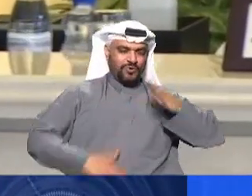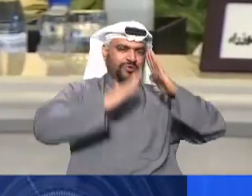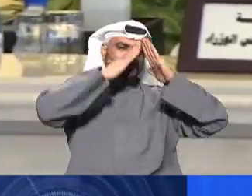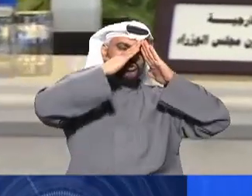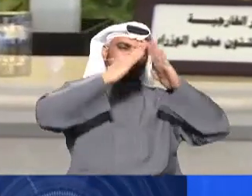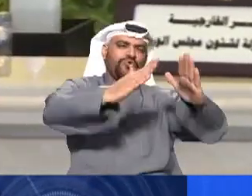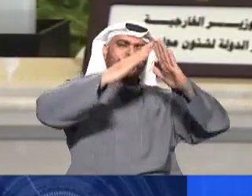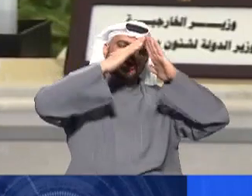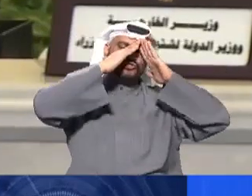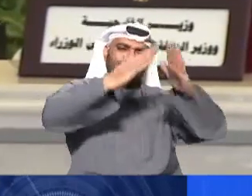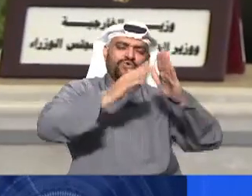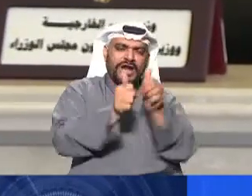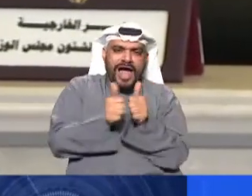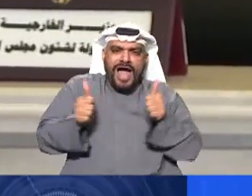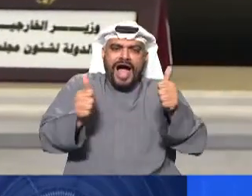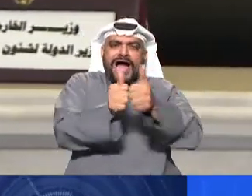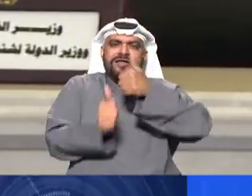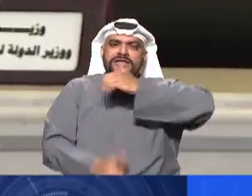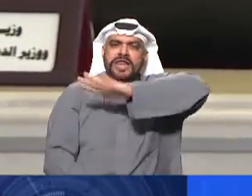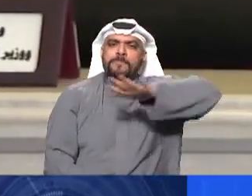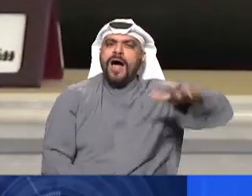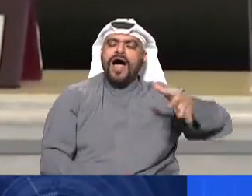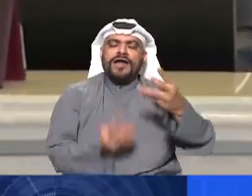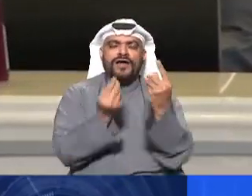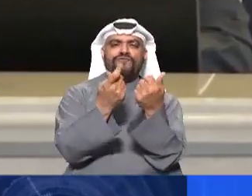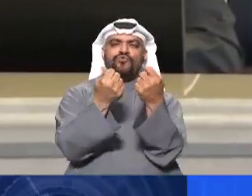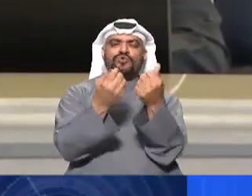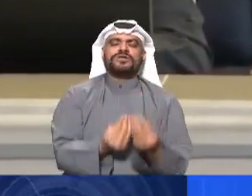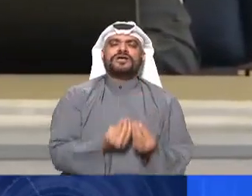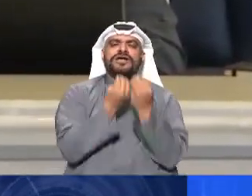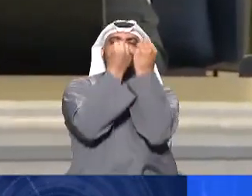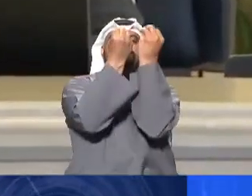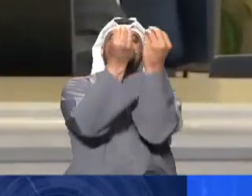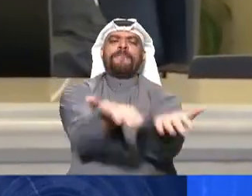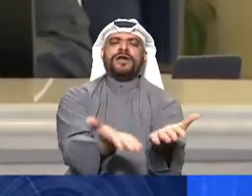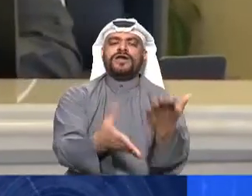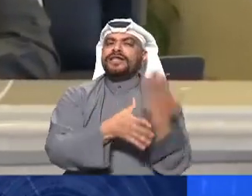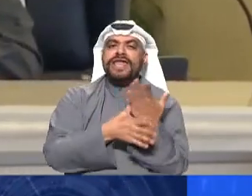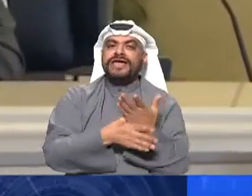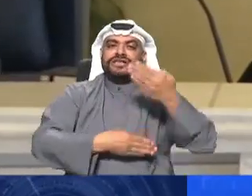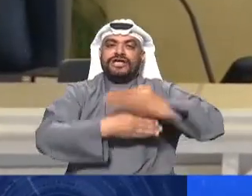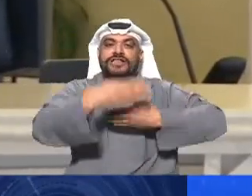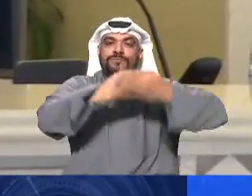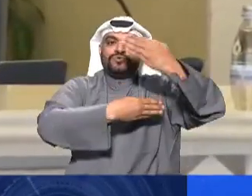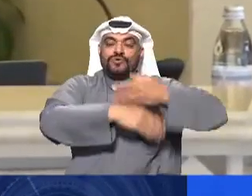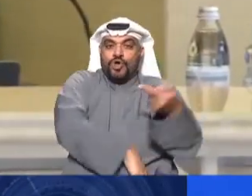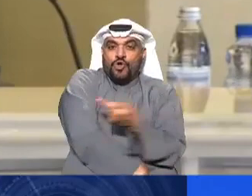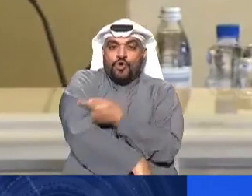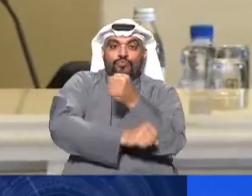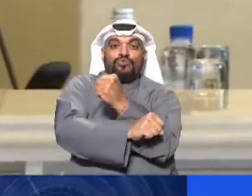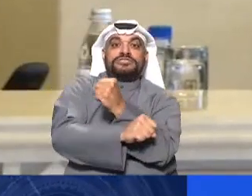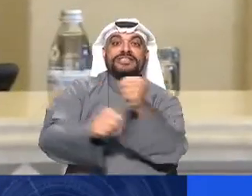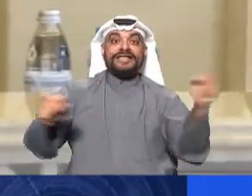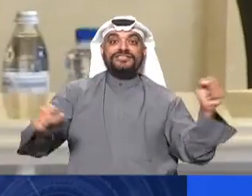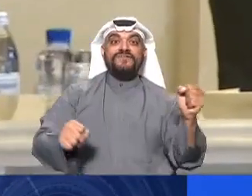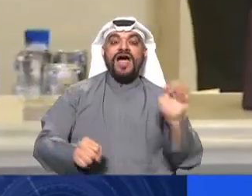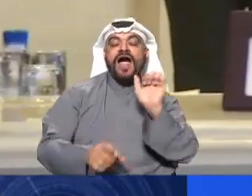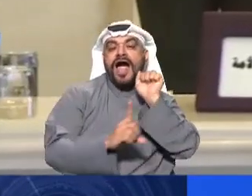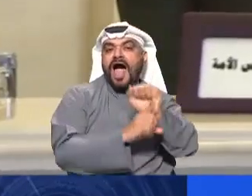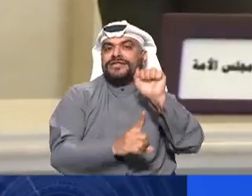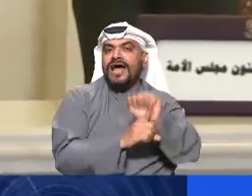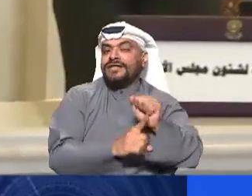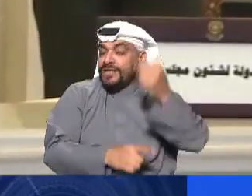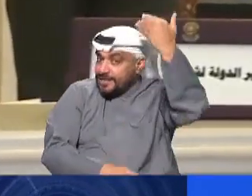المبادرة السخية وما تجسده من قيم سامية جبل عليها أبناء المجتمع الكويتي في التلاحم والحرص على